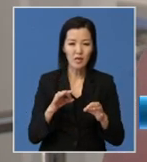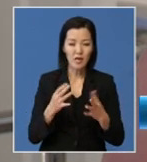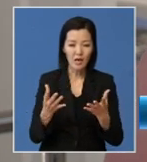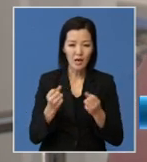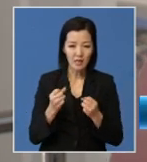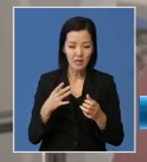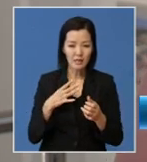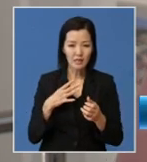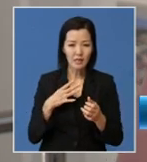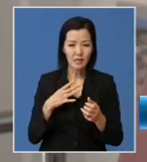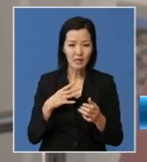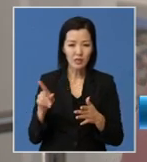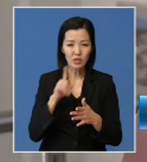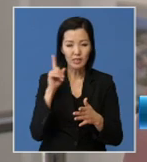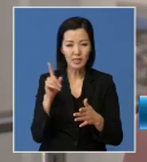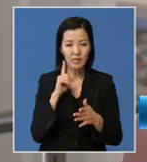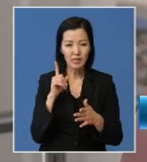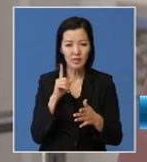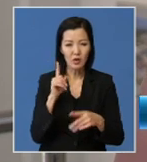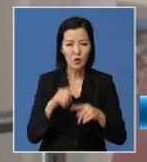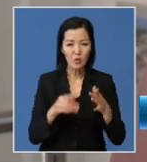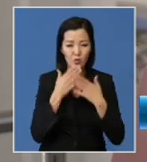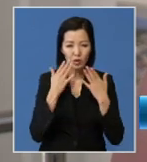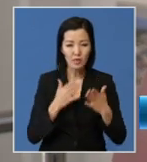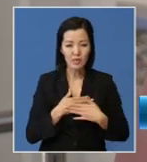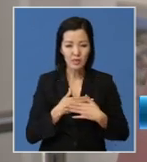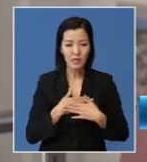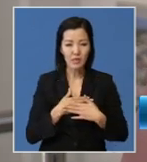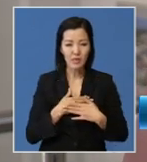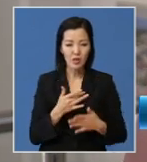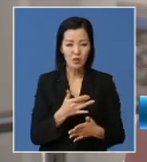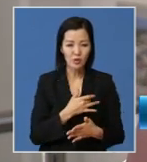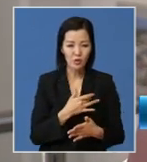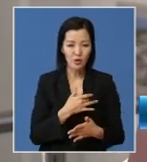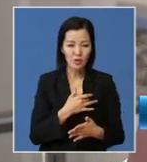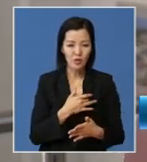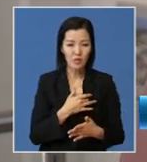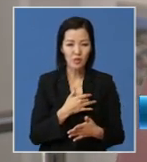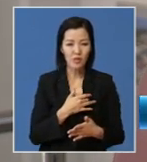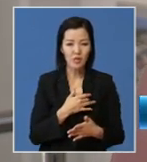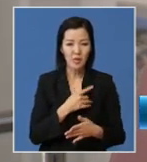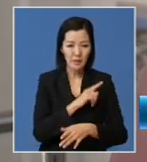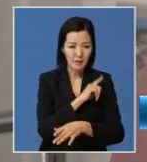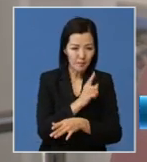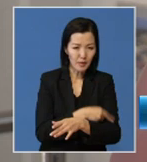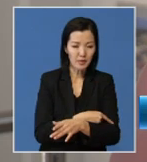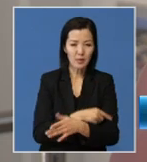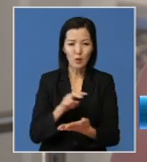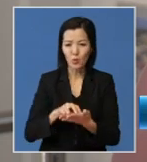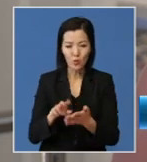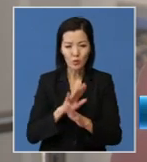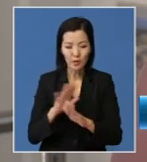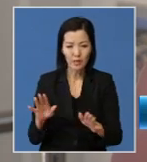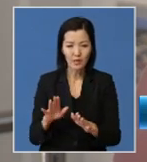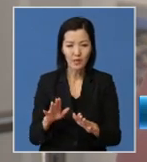осындай өздерінің ұшқындаған ұлтжандылық екенін, жүрегінің қанды қызу екенін, біздің қазағымыздың елі